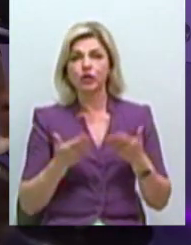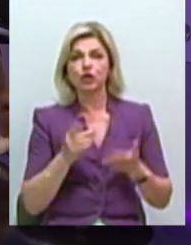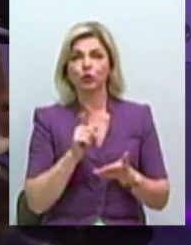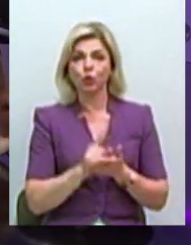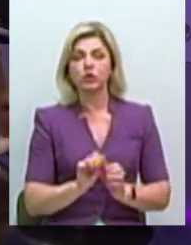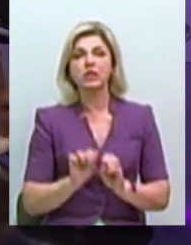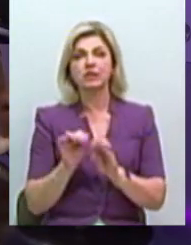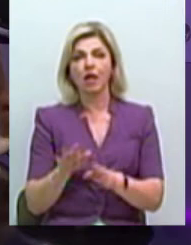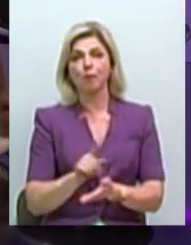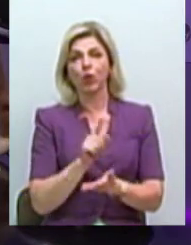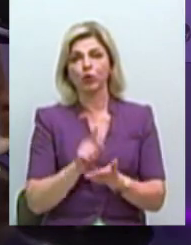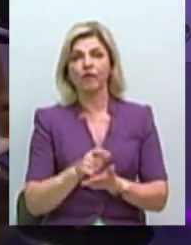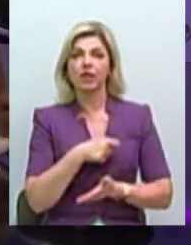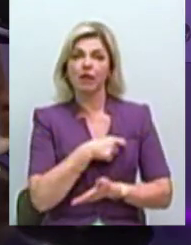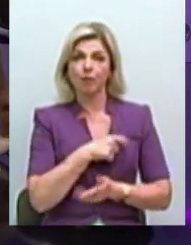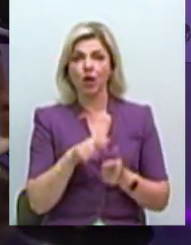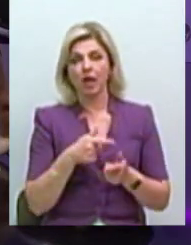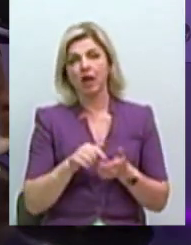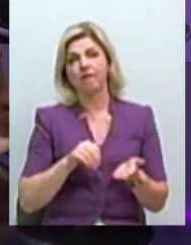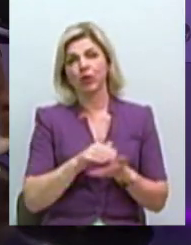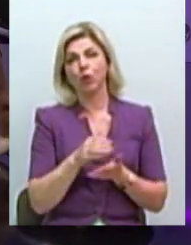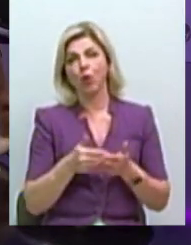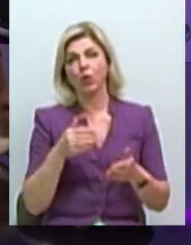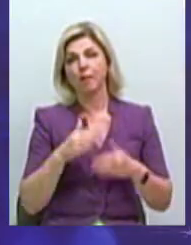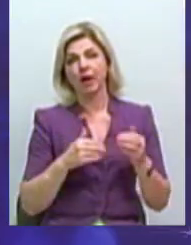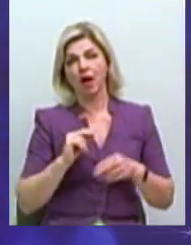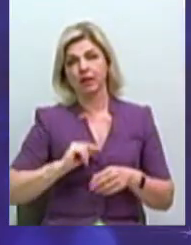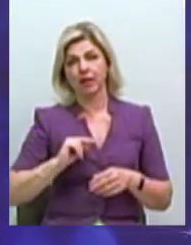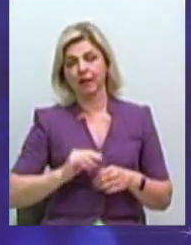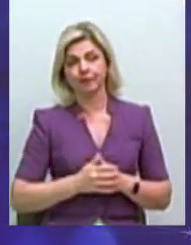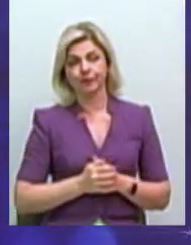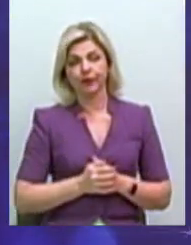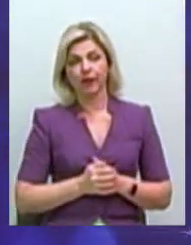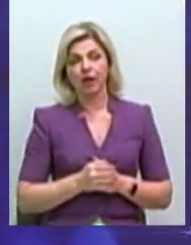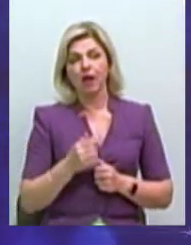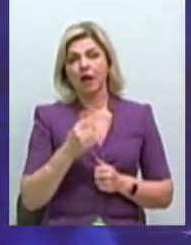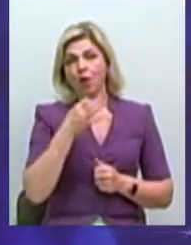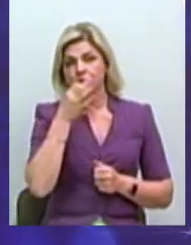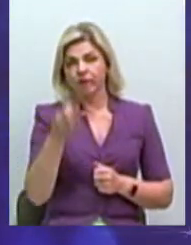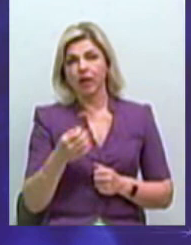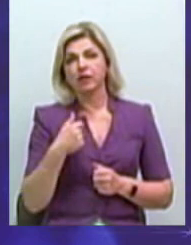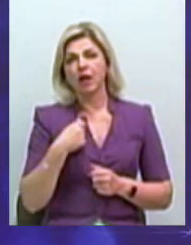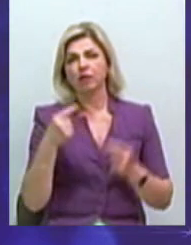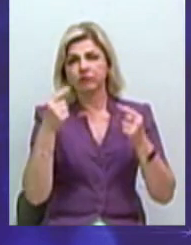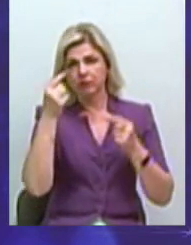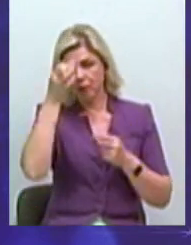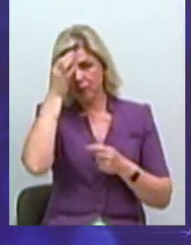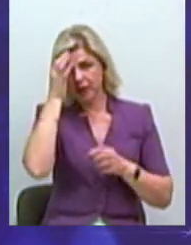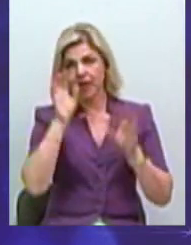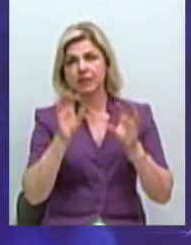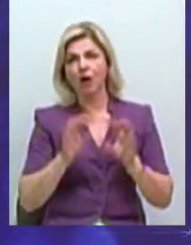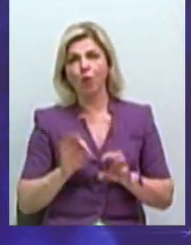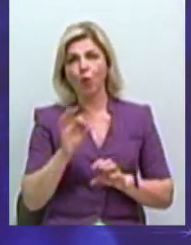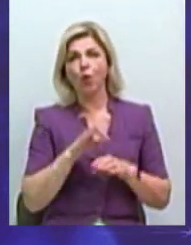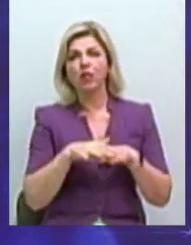скласти повноваження нардепа або відмовитись від практики? Хочу зазначити, наскільки я пам'ятаю, відповідно до закону України про статус народного депутата